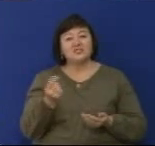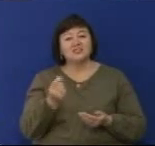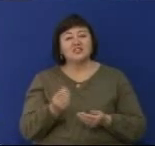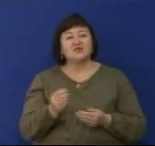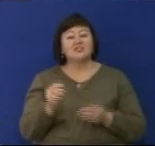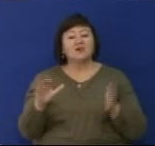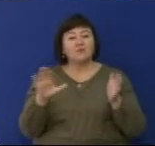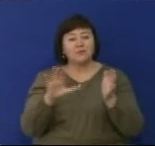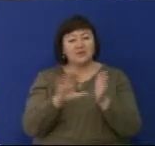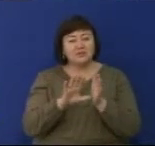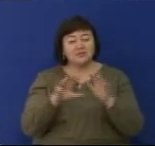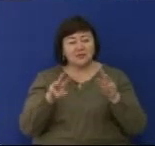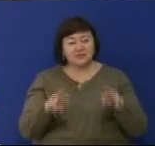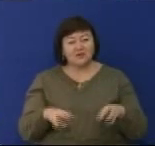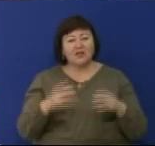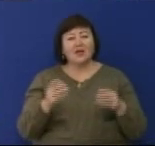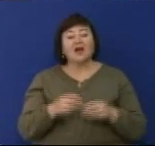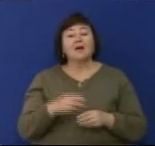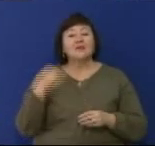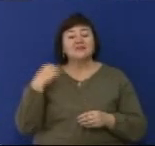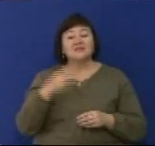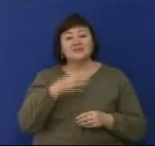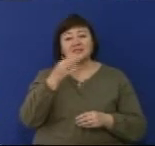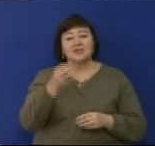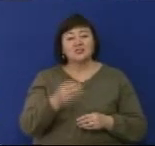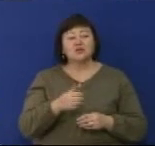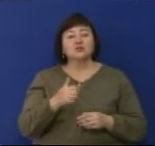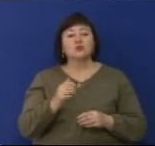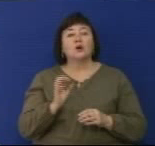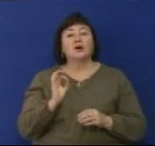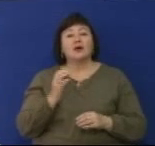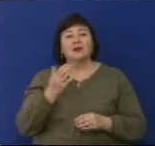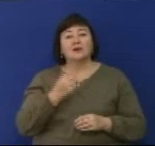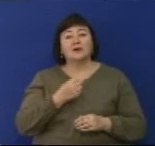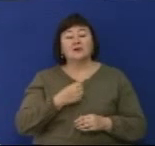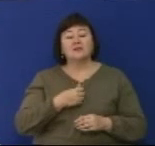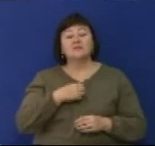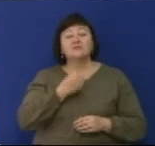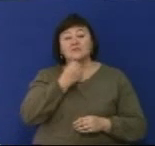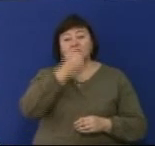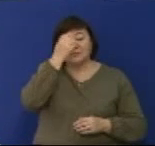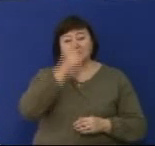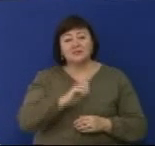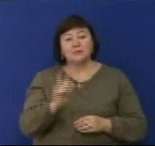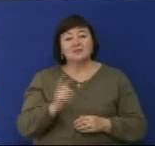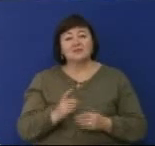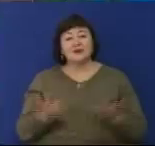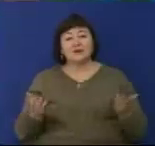государства дал положительную оценку развития энергетической отрасли и поручил наращивать усилия в этом направлении